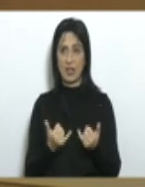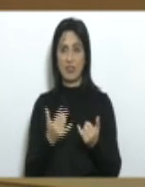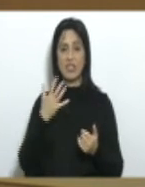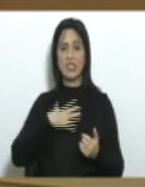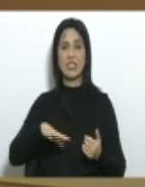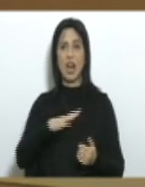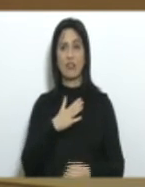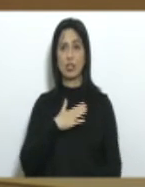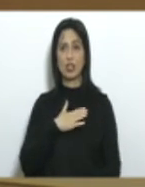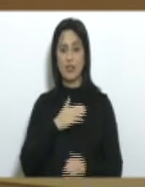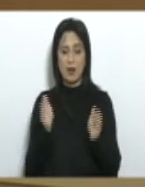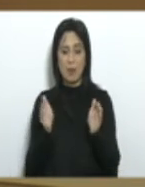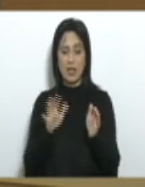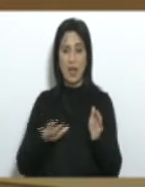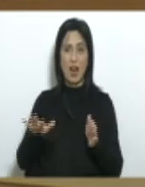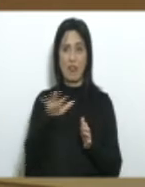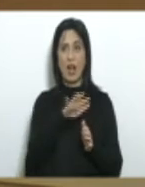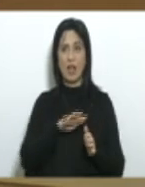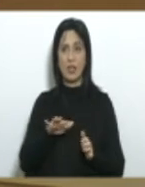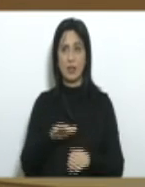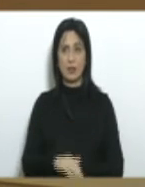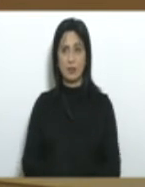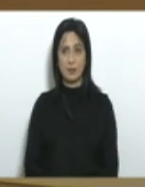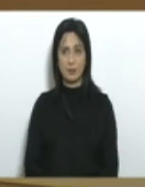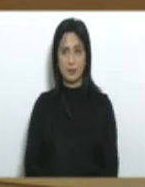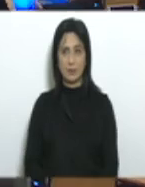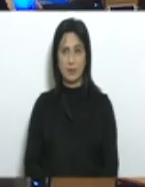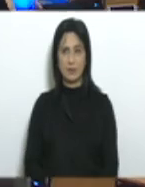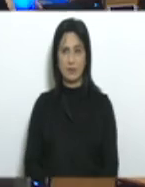საქართველო ჩვენი პატარა ქვეყანაა და